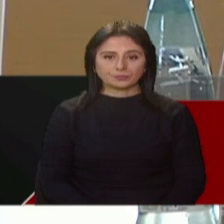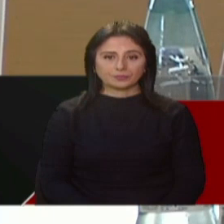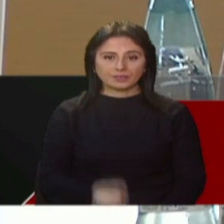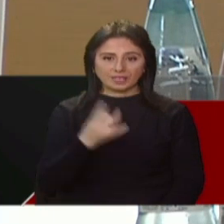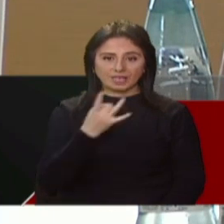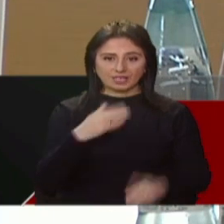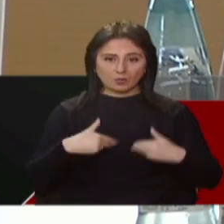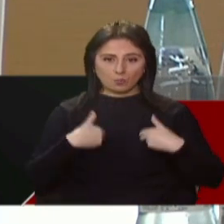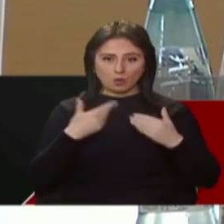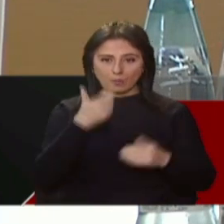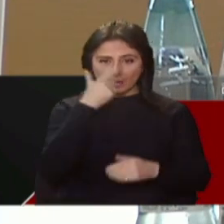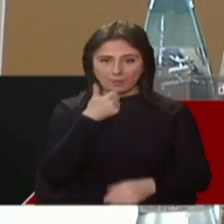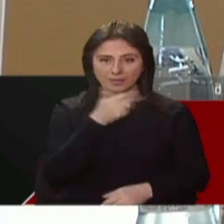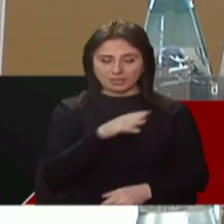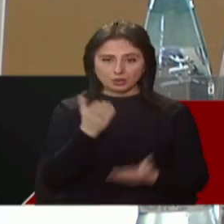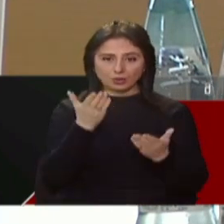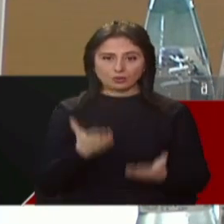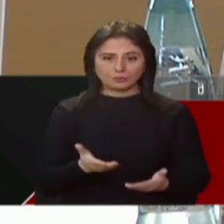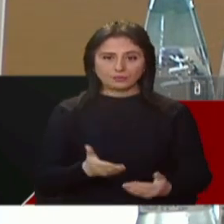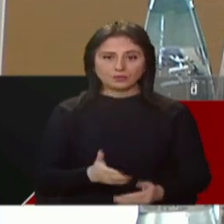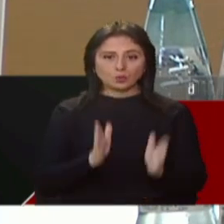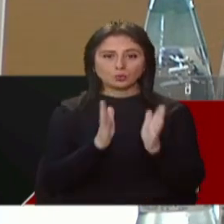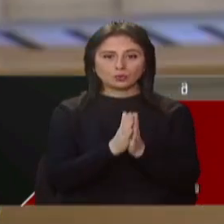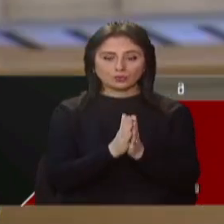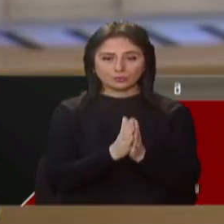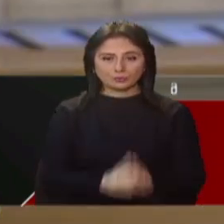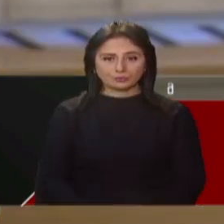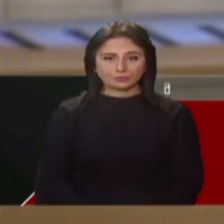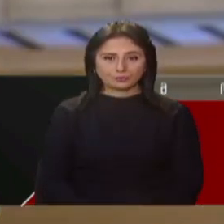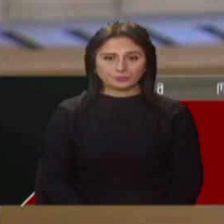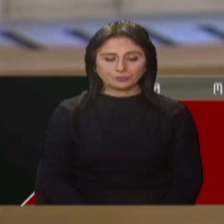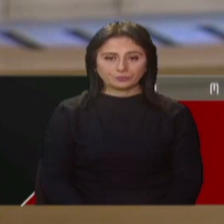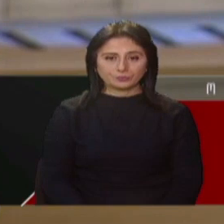კიდევ ერთხელ მოგესალმებით, ბატონო პრემიერ-მინისტრო. დაგთხოვთ.